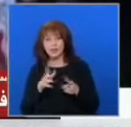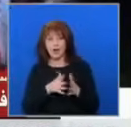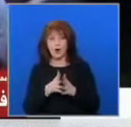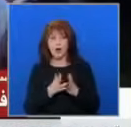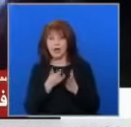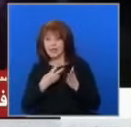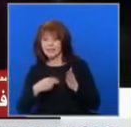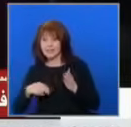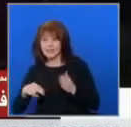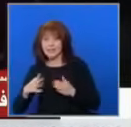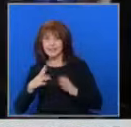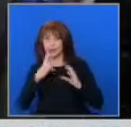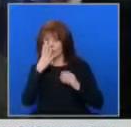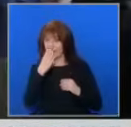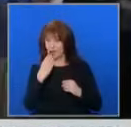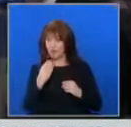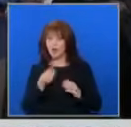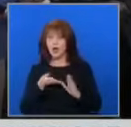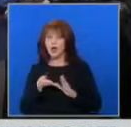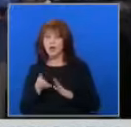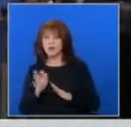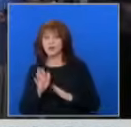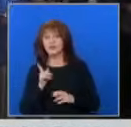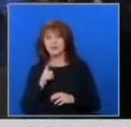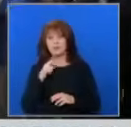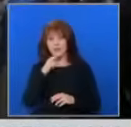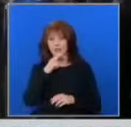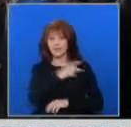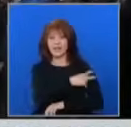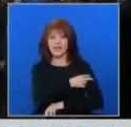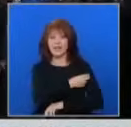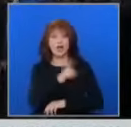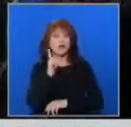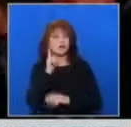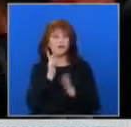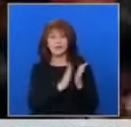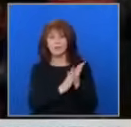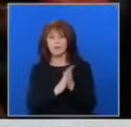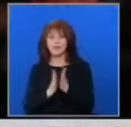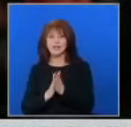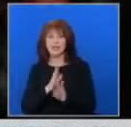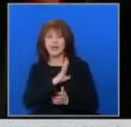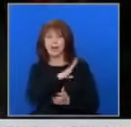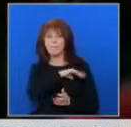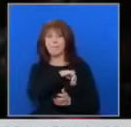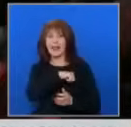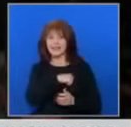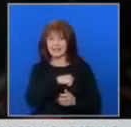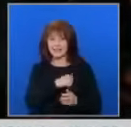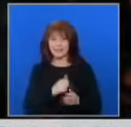слизат от микробуси и се отправят към представители на Червения кръст. Чуват се аплодисменти на палестинци.